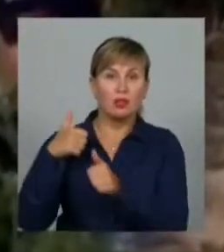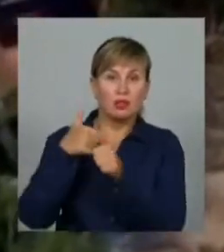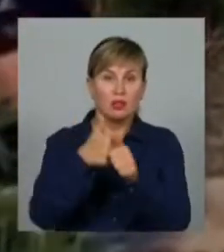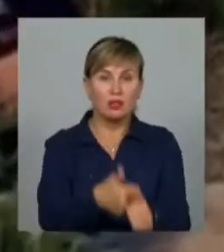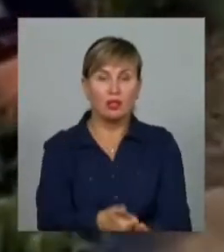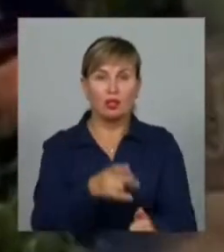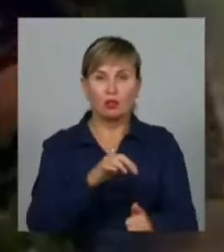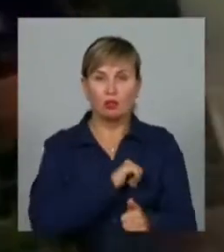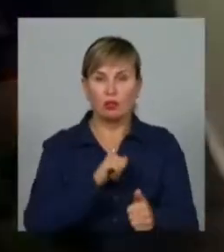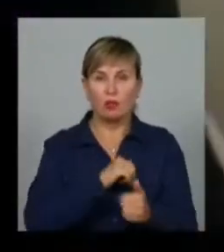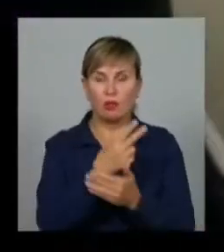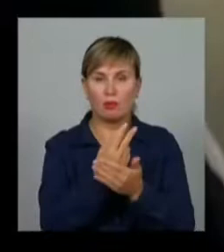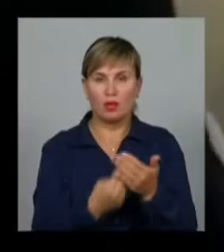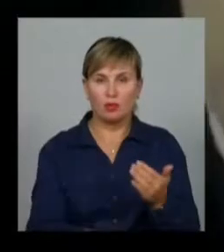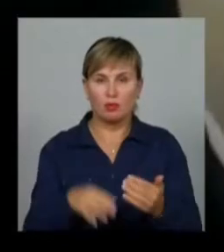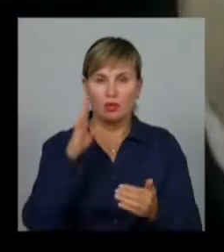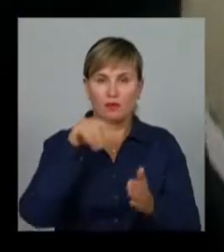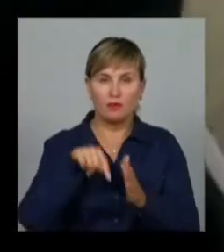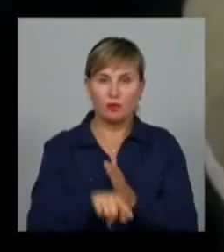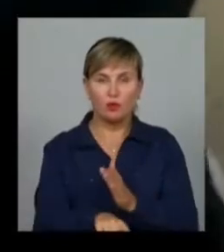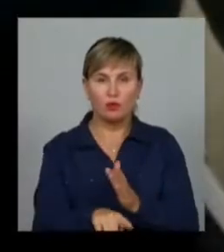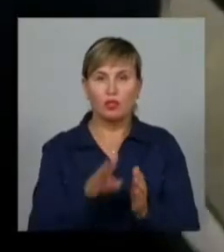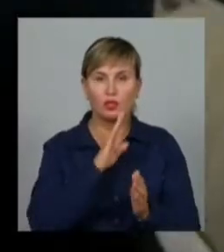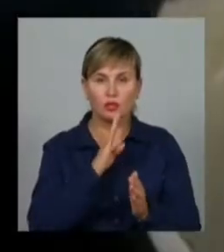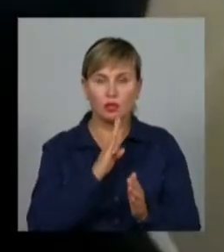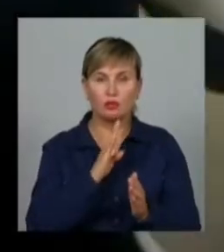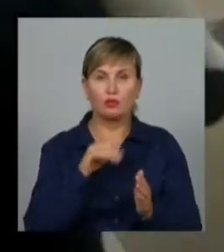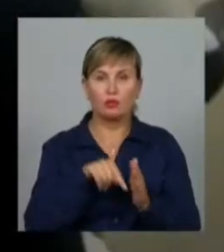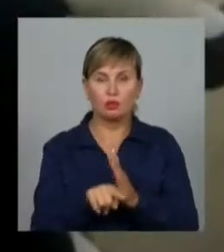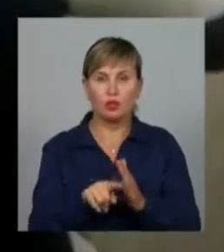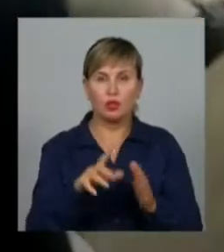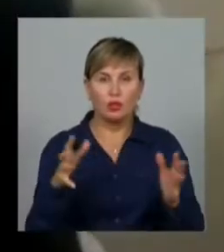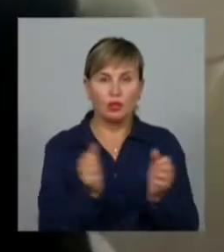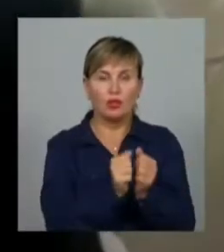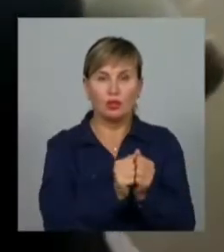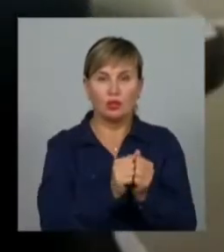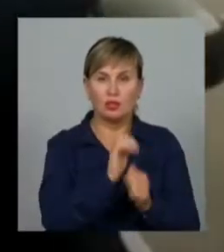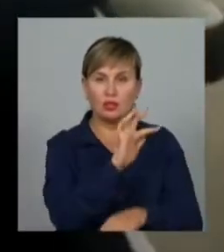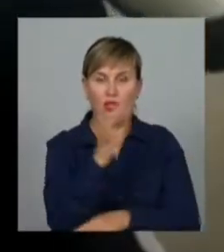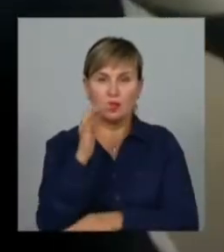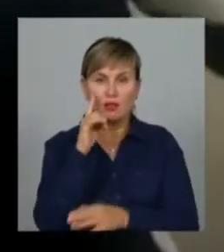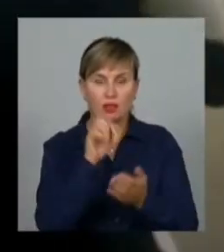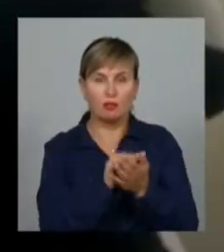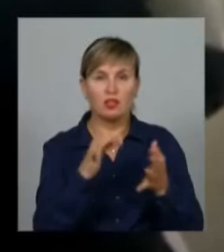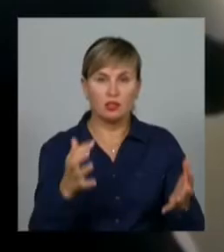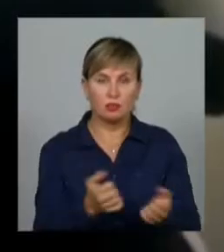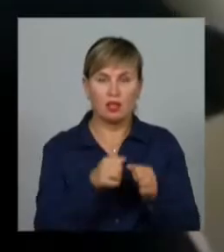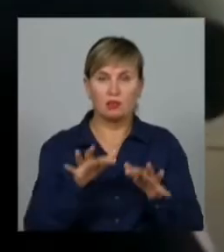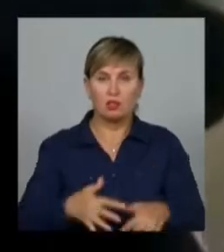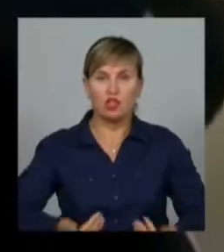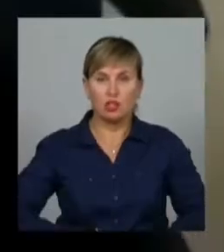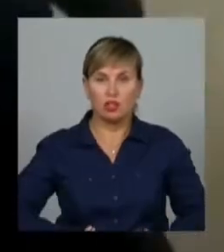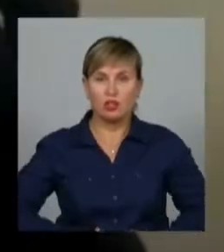ребенком, однако сама погибла в водной пучине. Девочку, ухватившуюся за ветку кустарника, заметил и спас местный